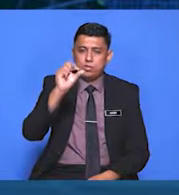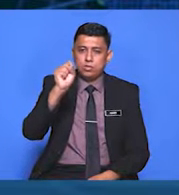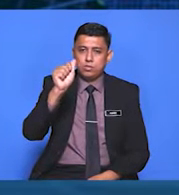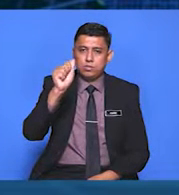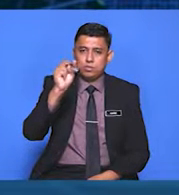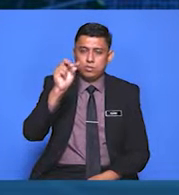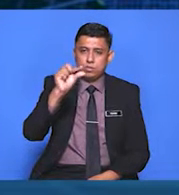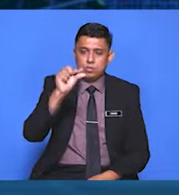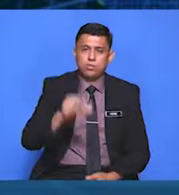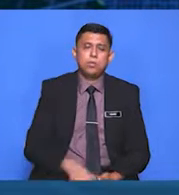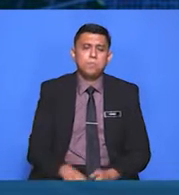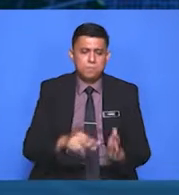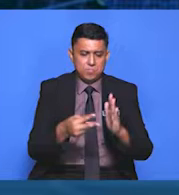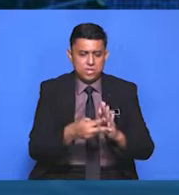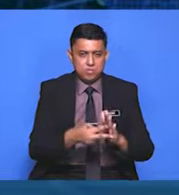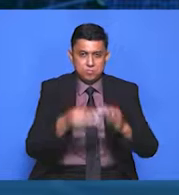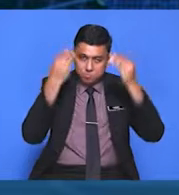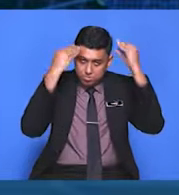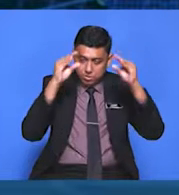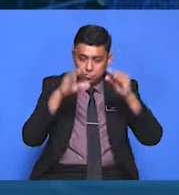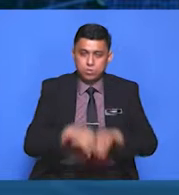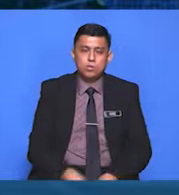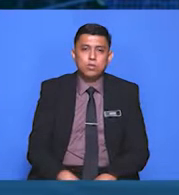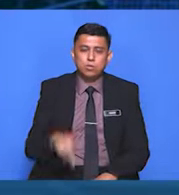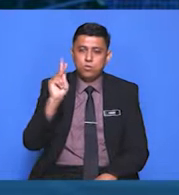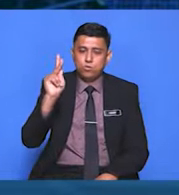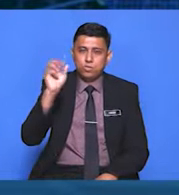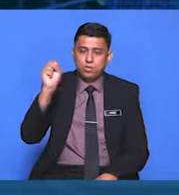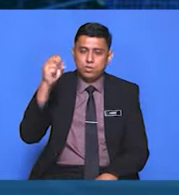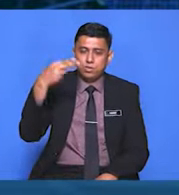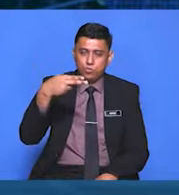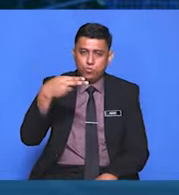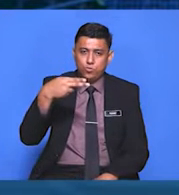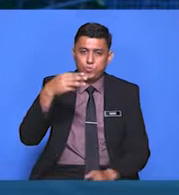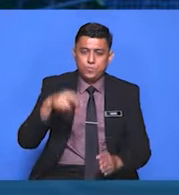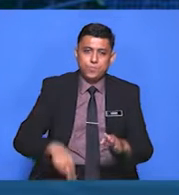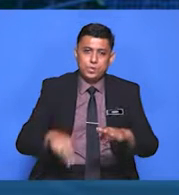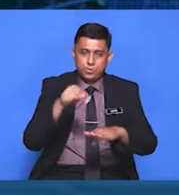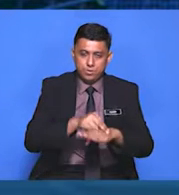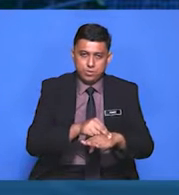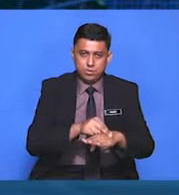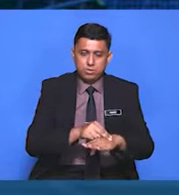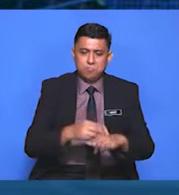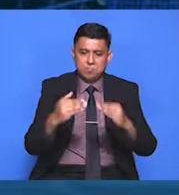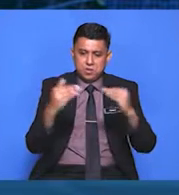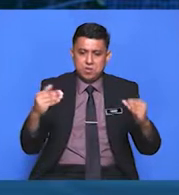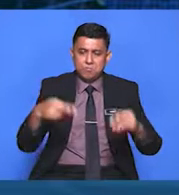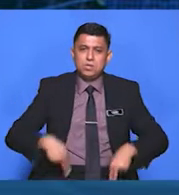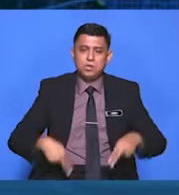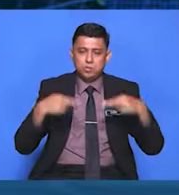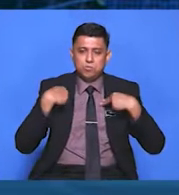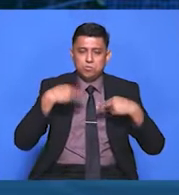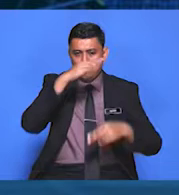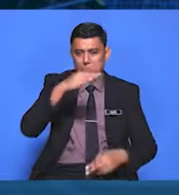Maksud cikgu, apabila kos sara hidup meningkat, taraf hidup menurun